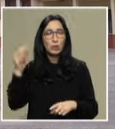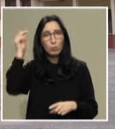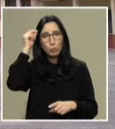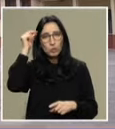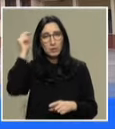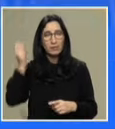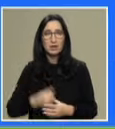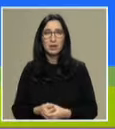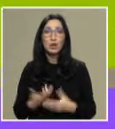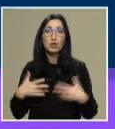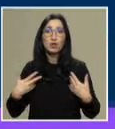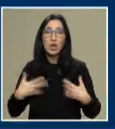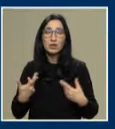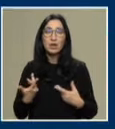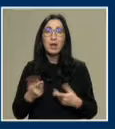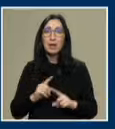няма.